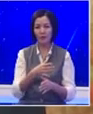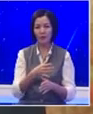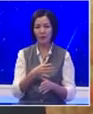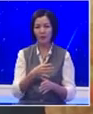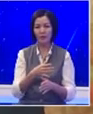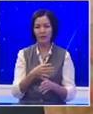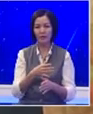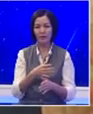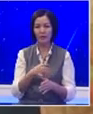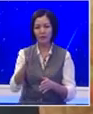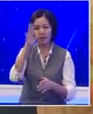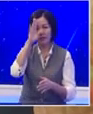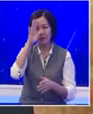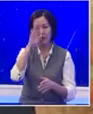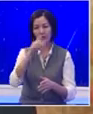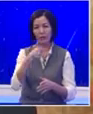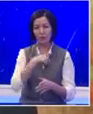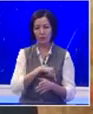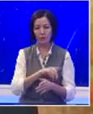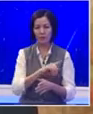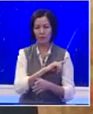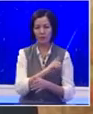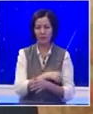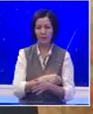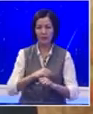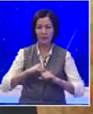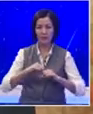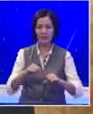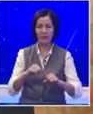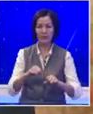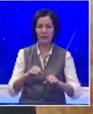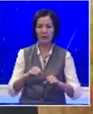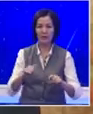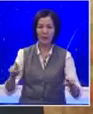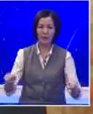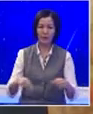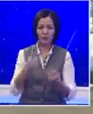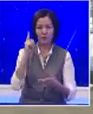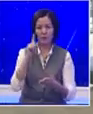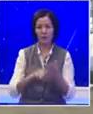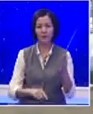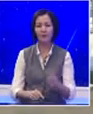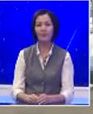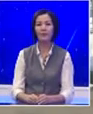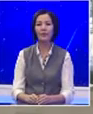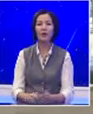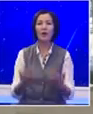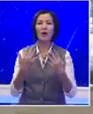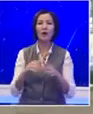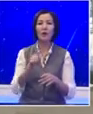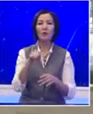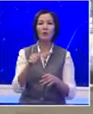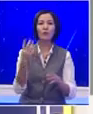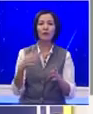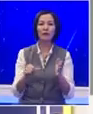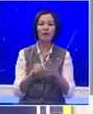сол жігіттердің рухы, жаңағы рухын көтереді деген ойдамын мен. Ынтымақ ауылы нөмірі